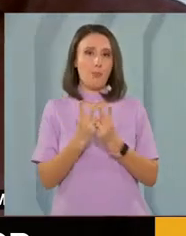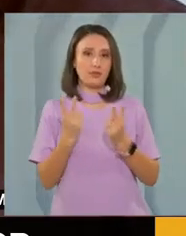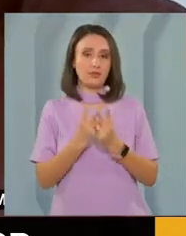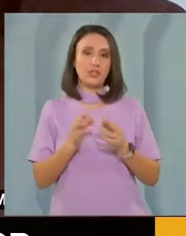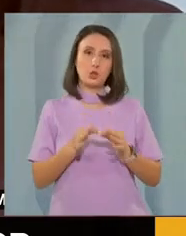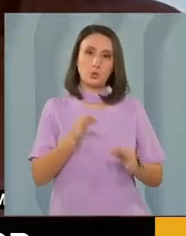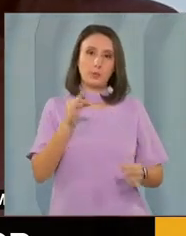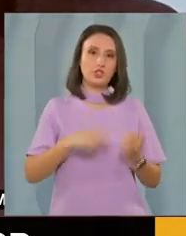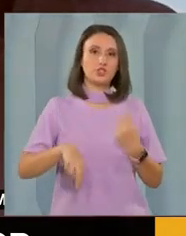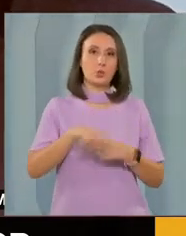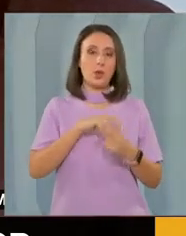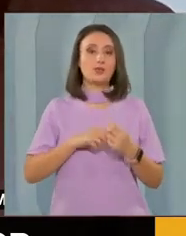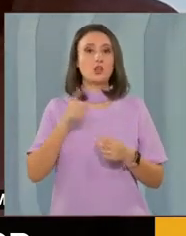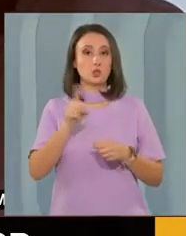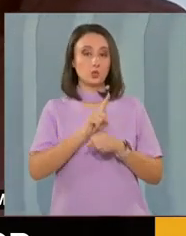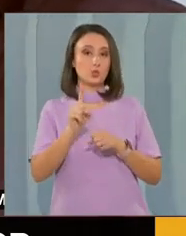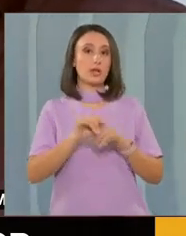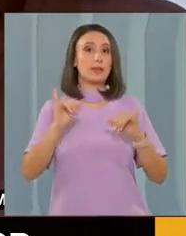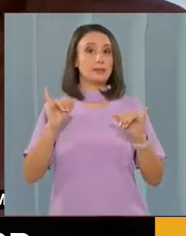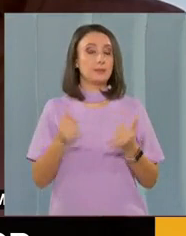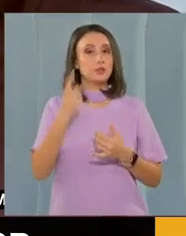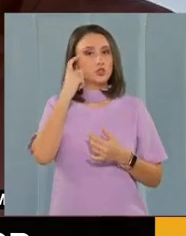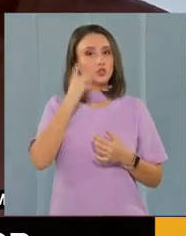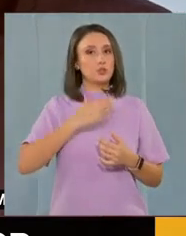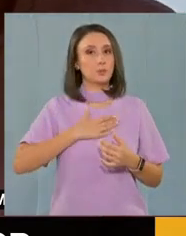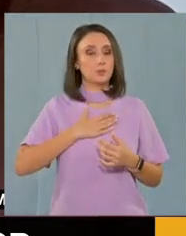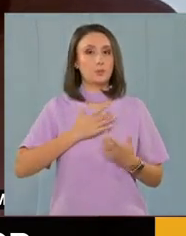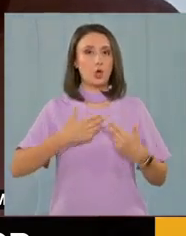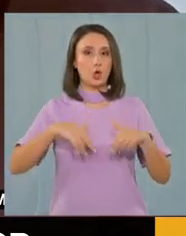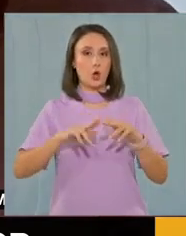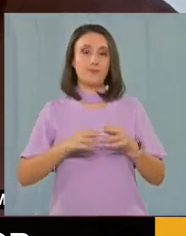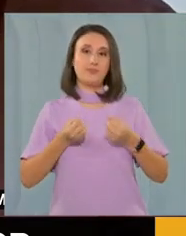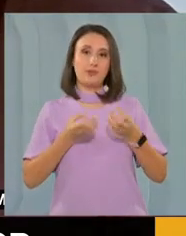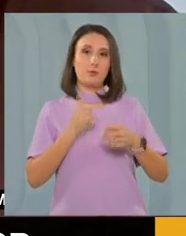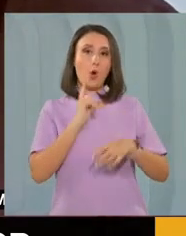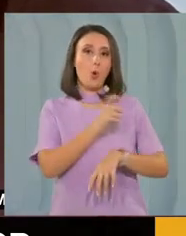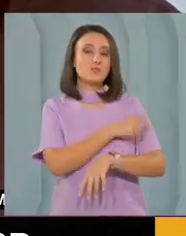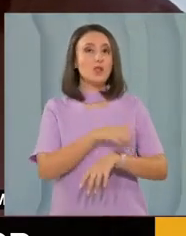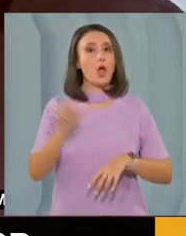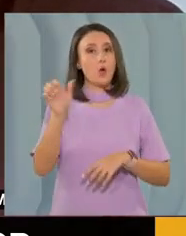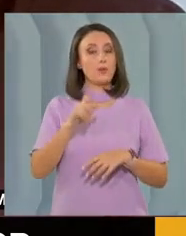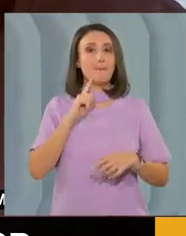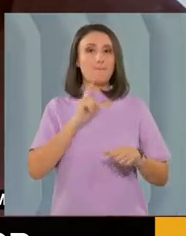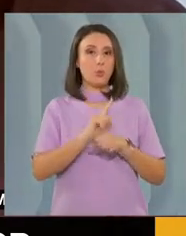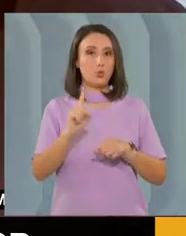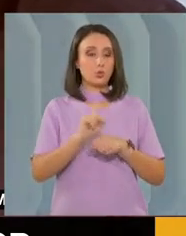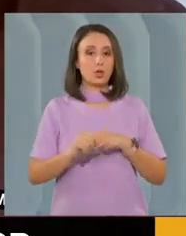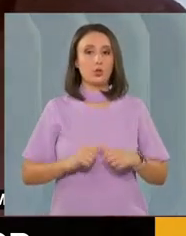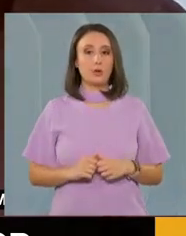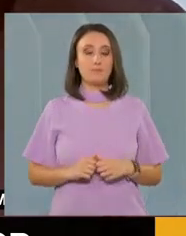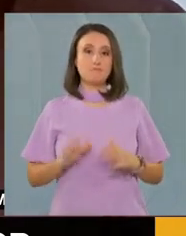ultimelor circulante lucrul acesta se va întâmpla din ceea ce știm noi din ceea ce ne informat Comisia Europeană inclusiv producătorii